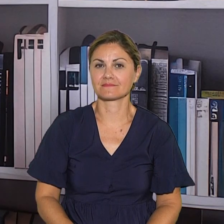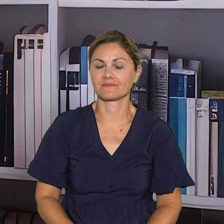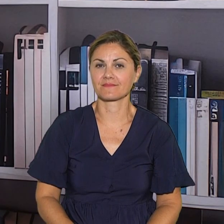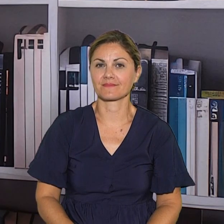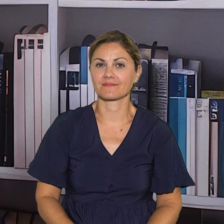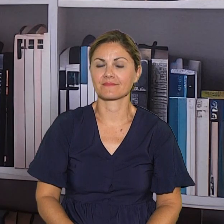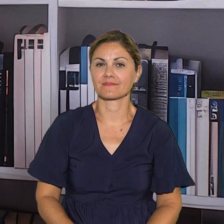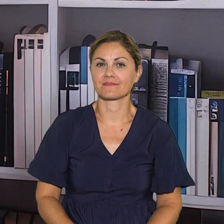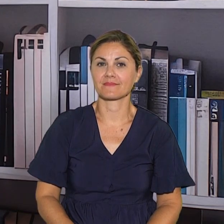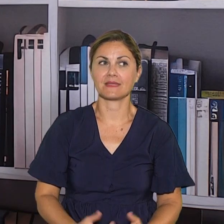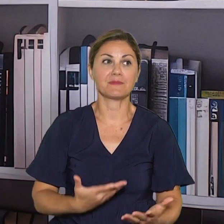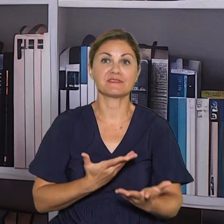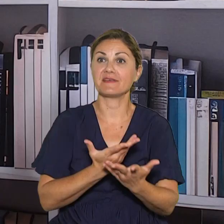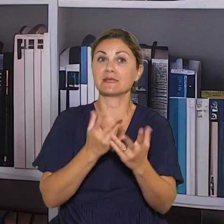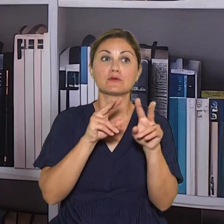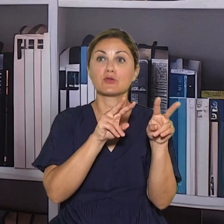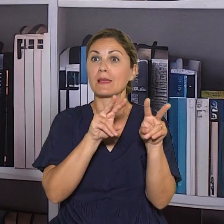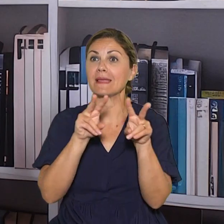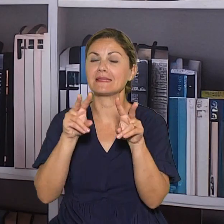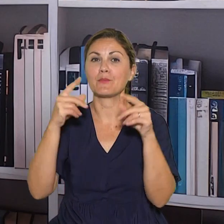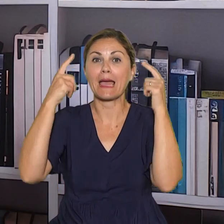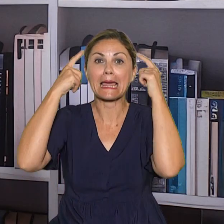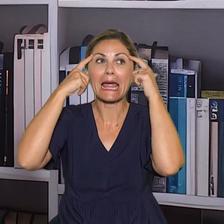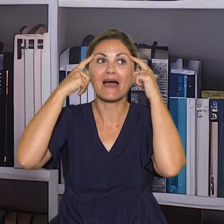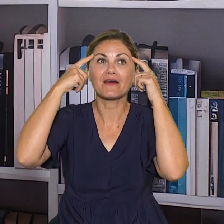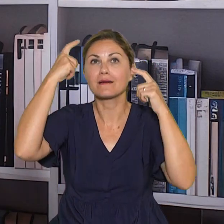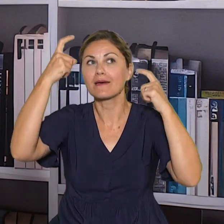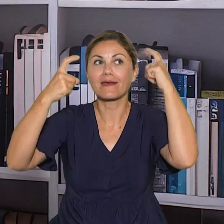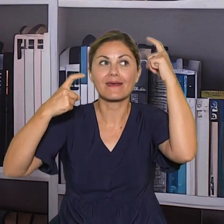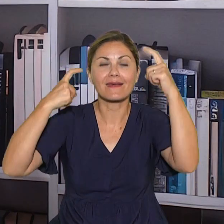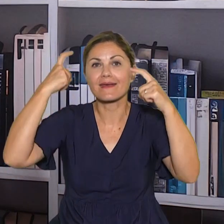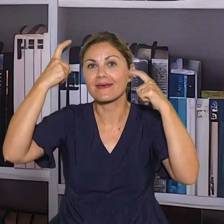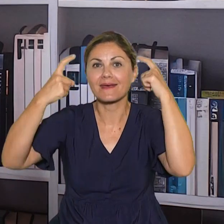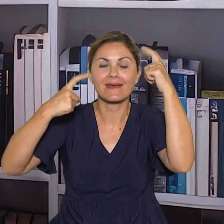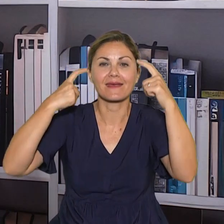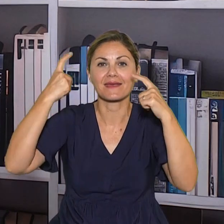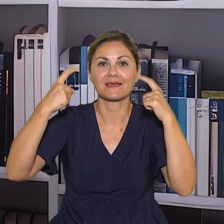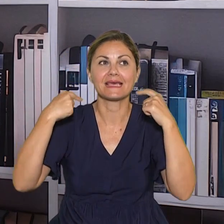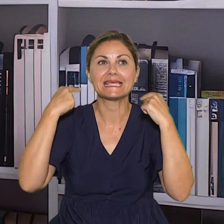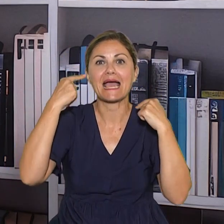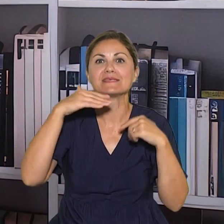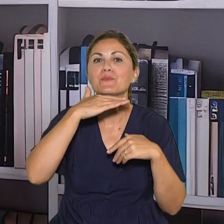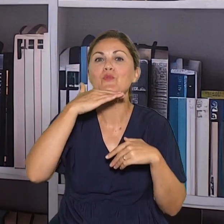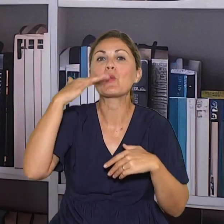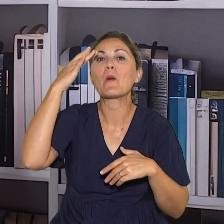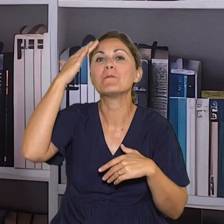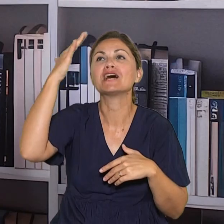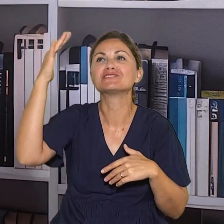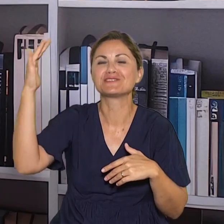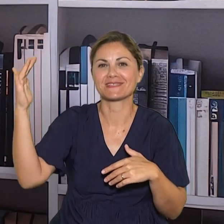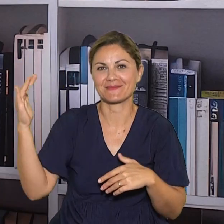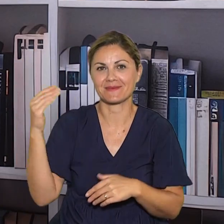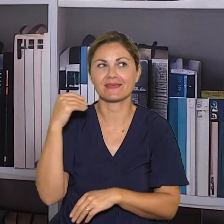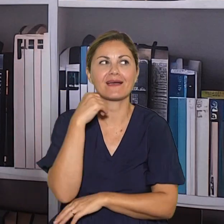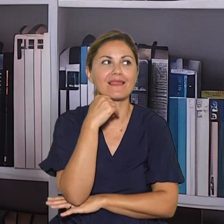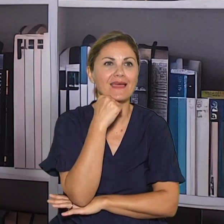iz svakodnevnog života. Svašta mi dolaze meni u glavi svakakvi filmovi. Kako bi rekla, sam više maštaroš neki. Ja